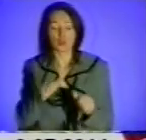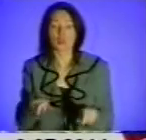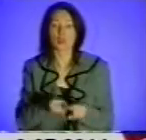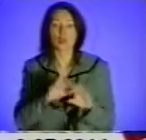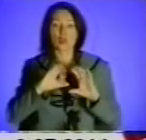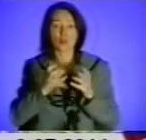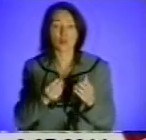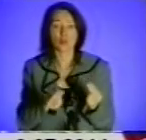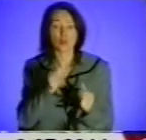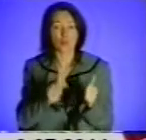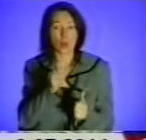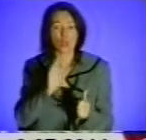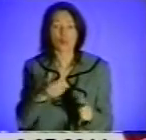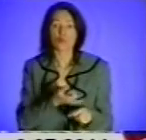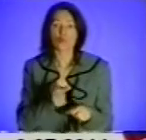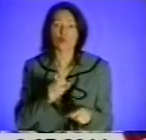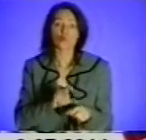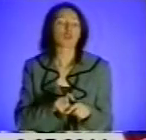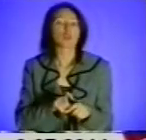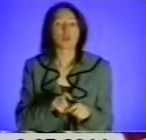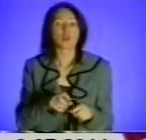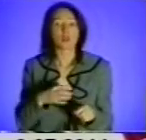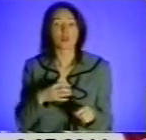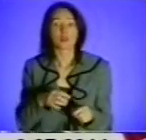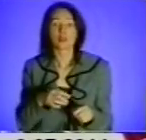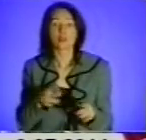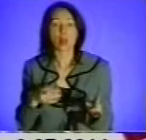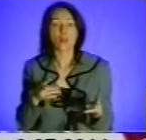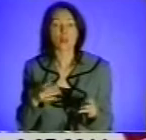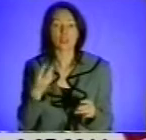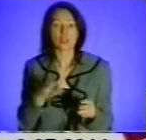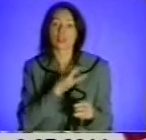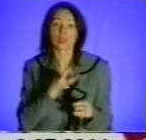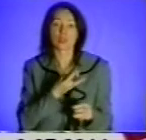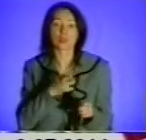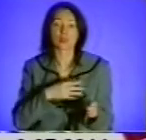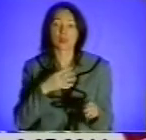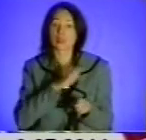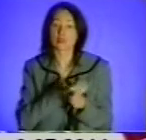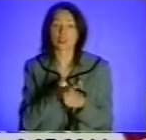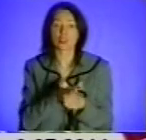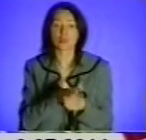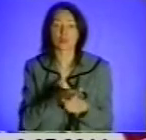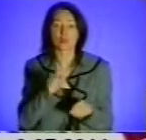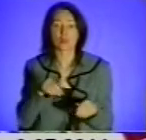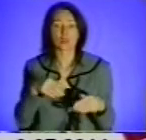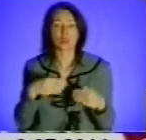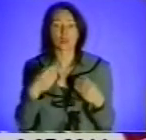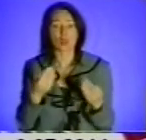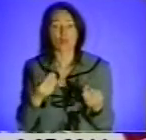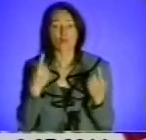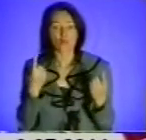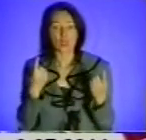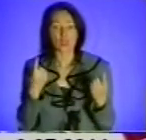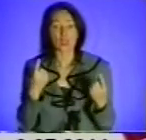дуже, так би мовити, драматичний, але насичений. Але саме найголовніше, що він дійсно дав великий поштовх всім.